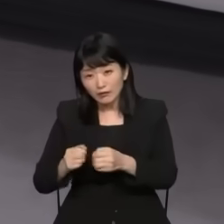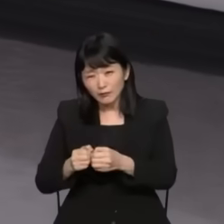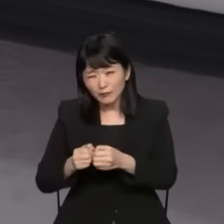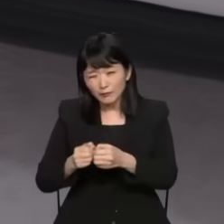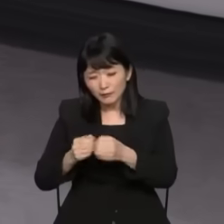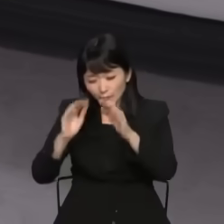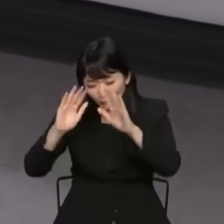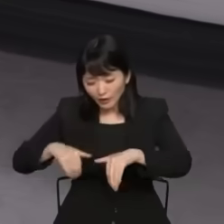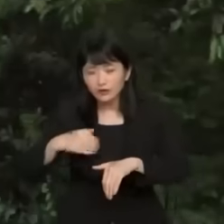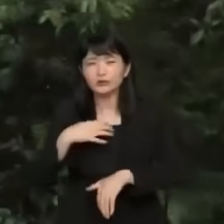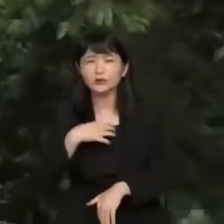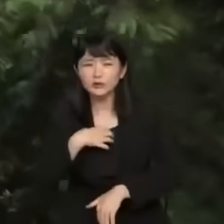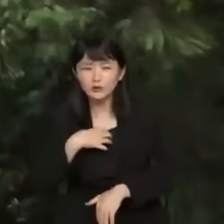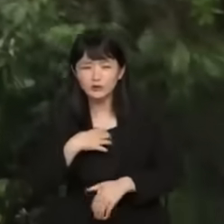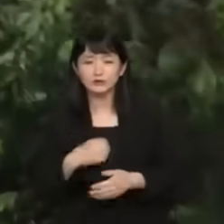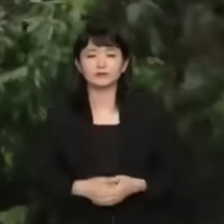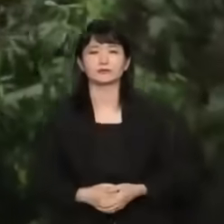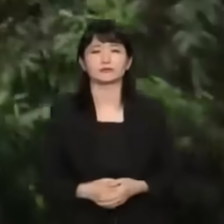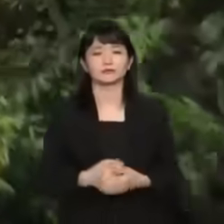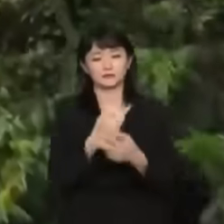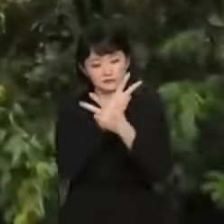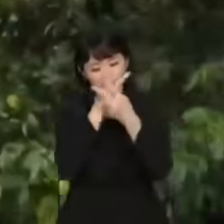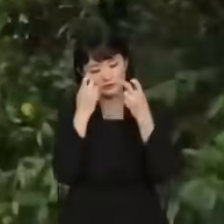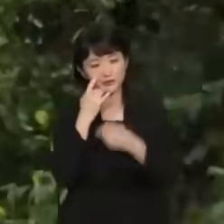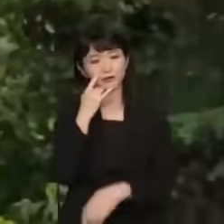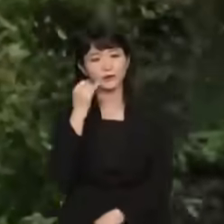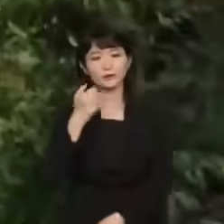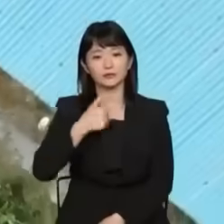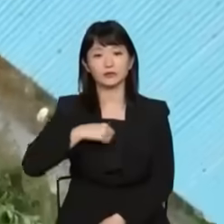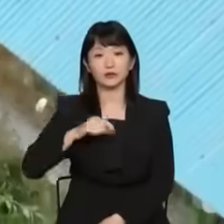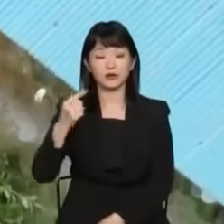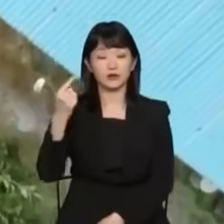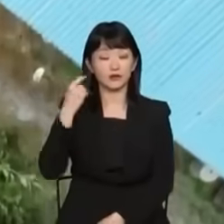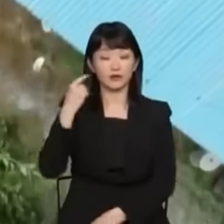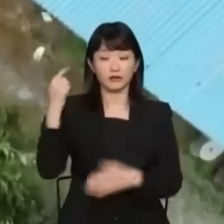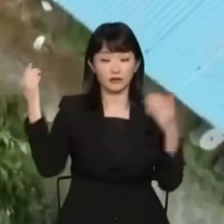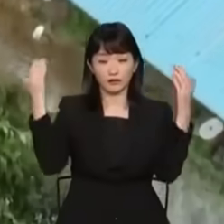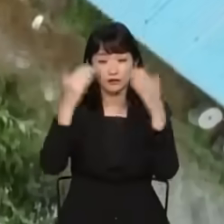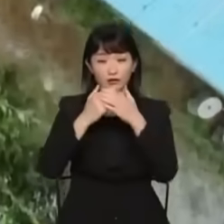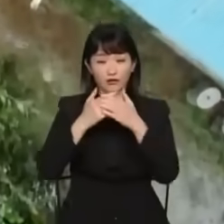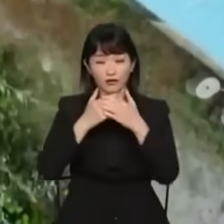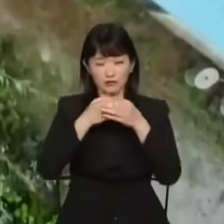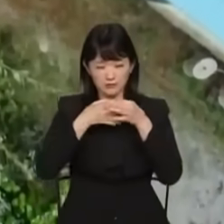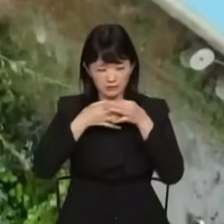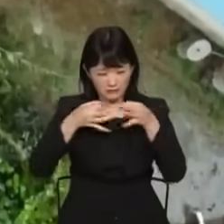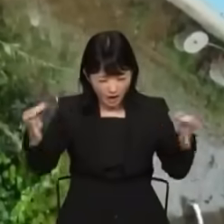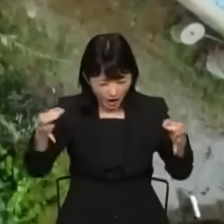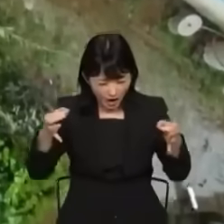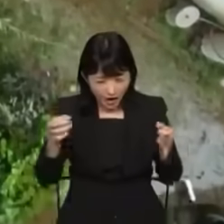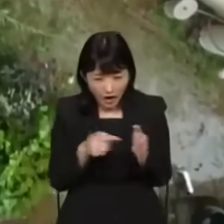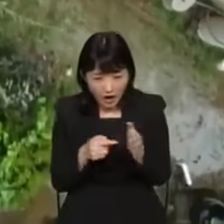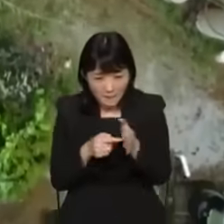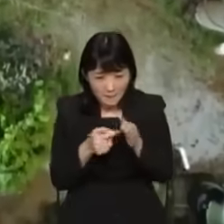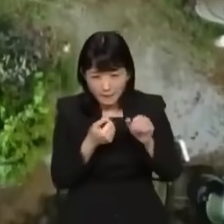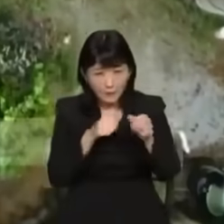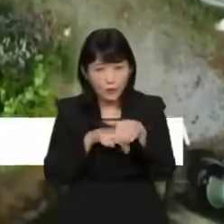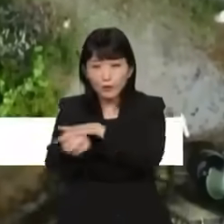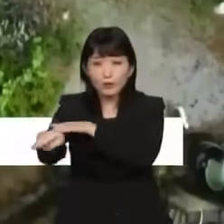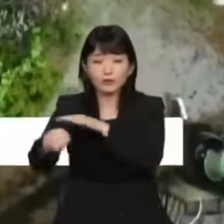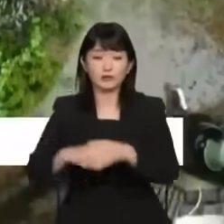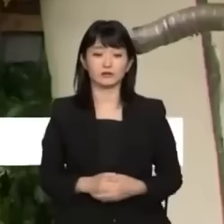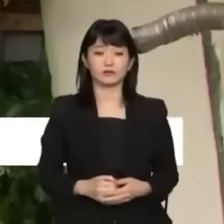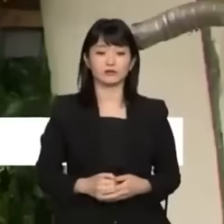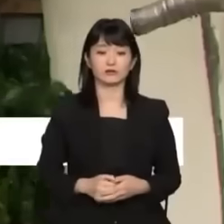같습니다. 잠을 자던 어머니와 아들은 어젯밤 큰 소리에 놀라 급히 몸을 피해야 했습니다. 자다가